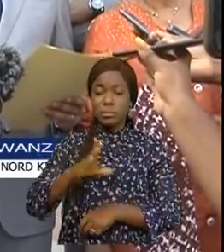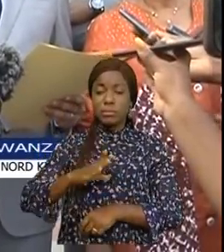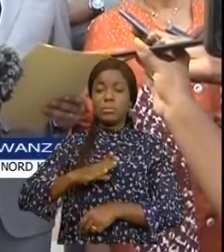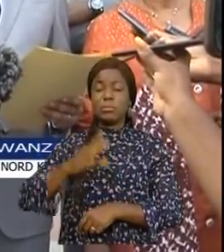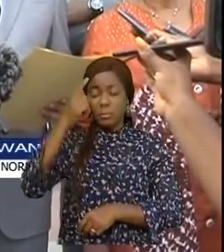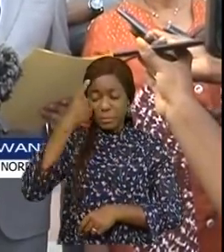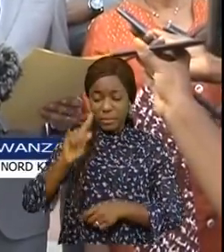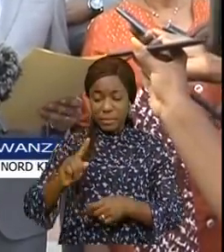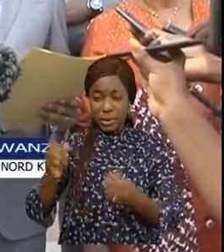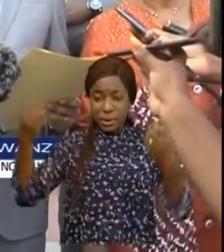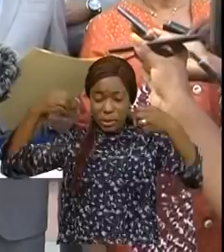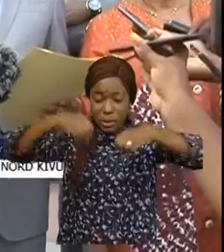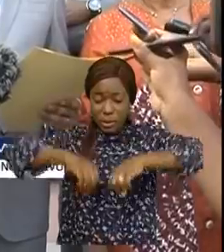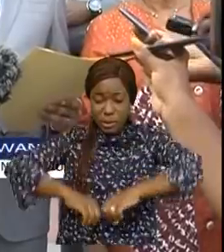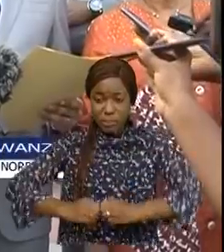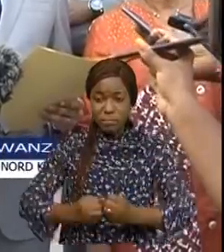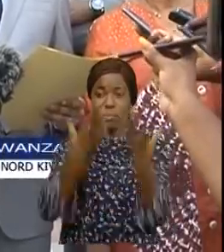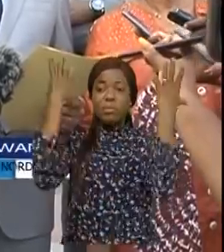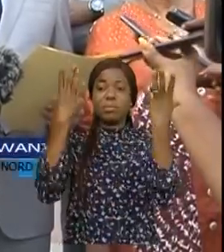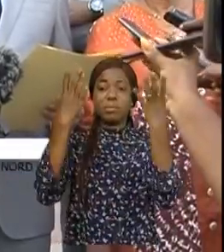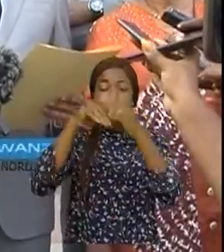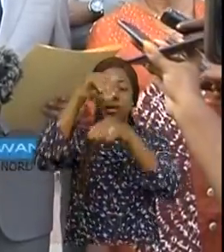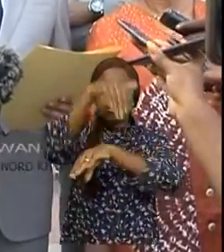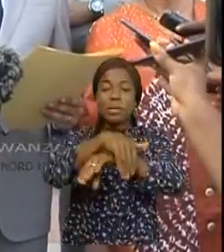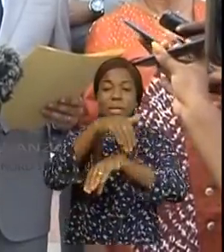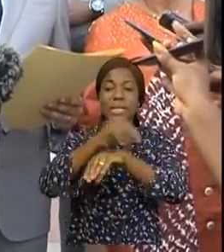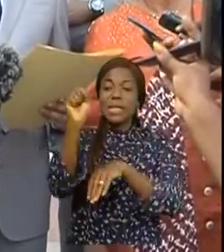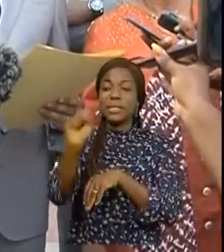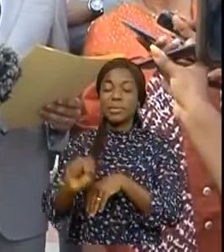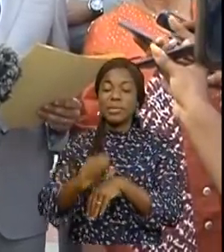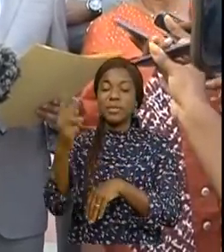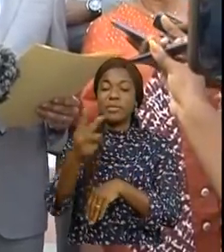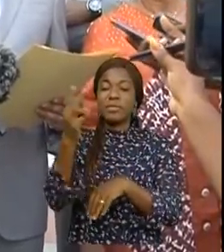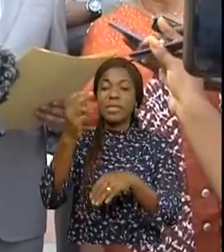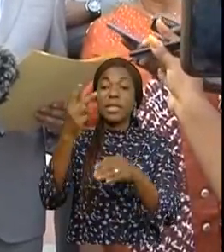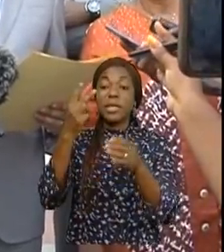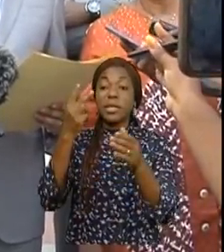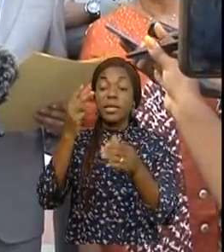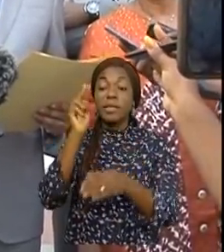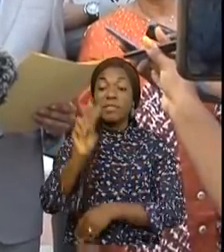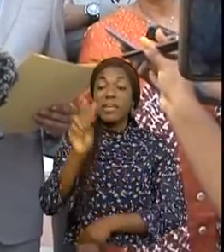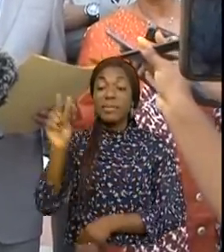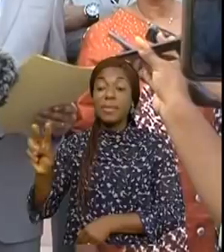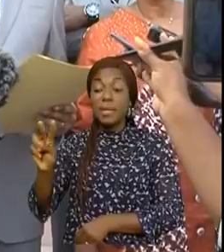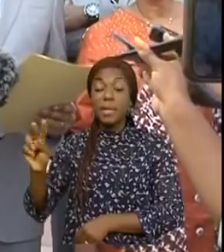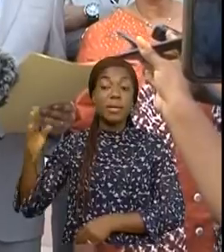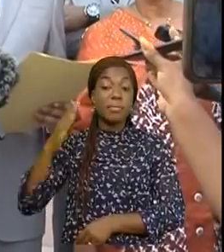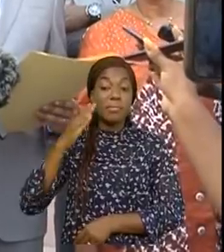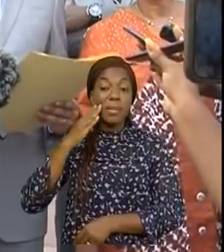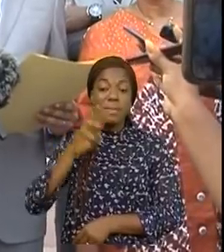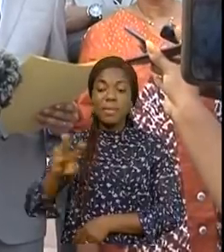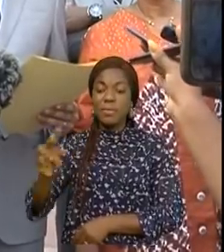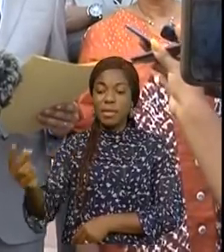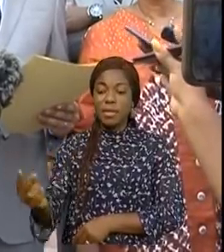volcanique Nyiragongo en début de la soirée du samedi 22 mai 2021 et qui a conduit à